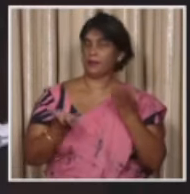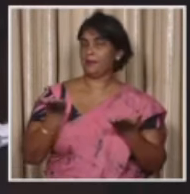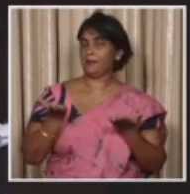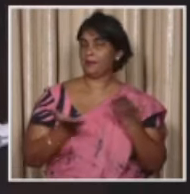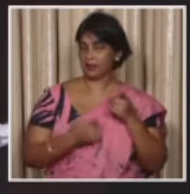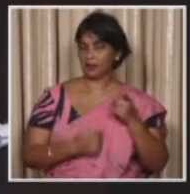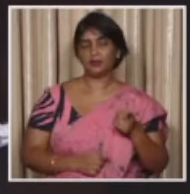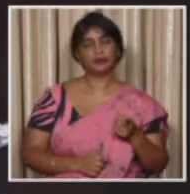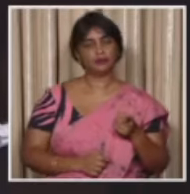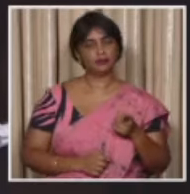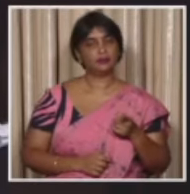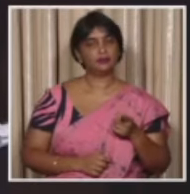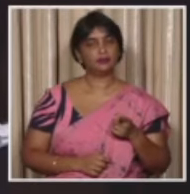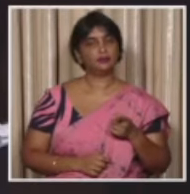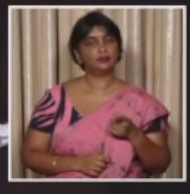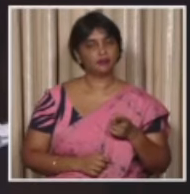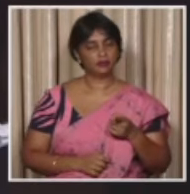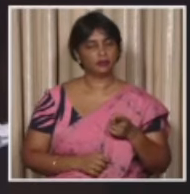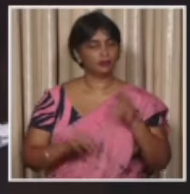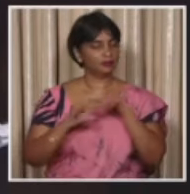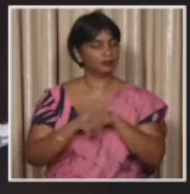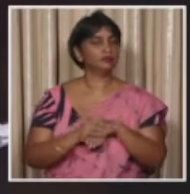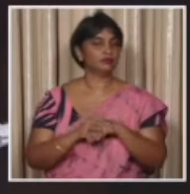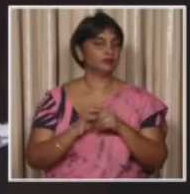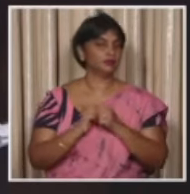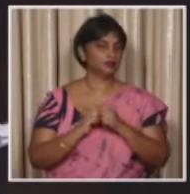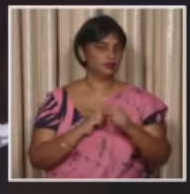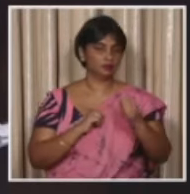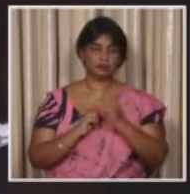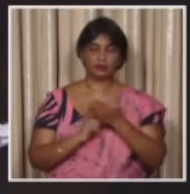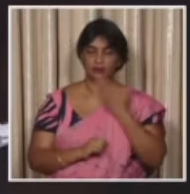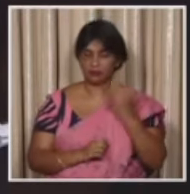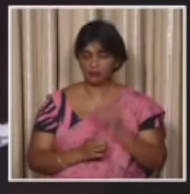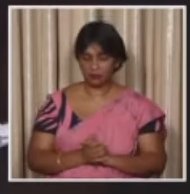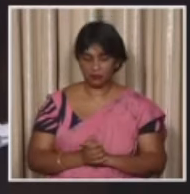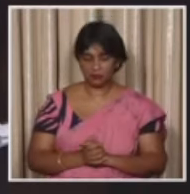තුලන checks and balances තුල මේ වැඩපිළිවෙල ක්‍රියාත්මක කරා.